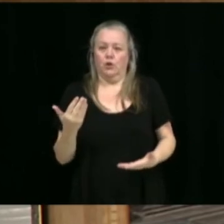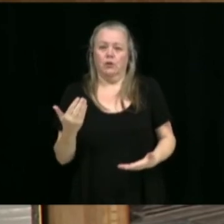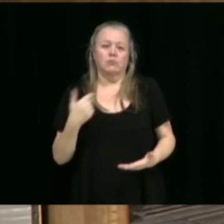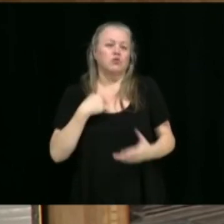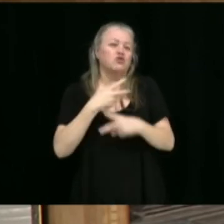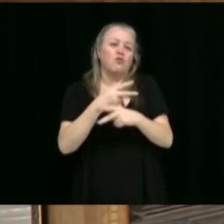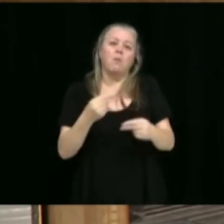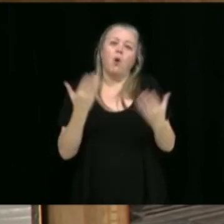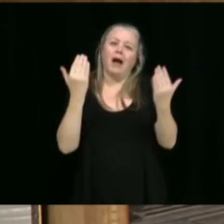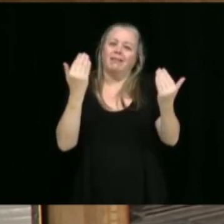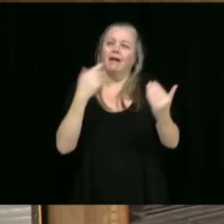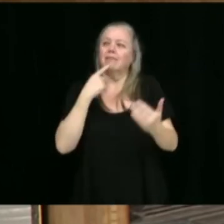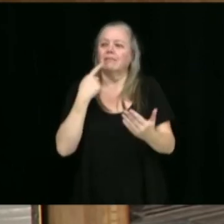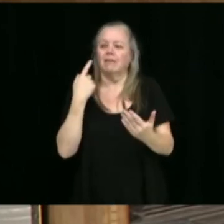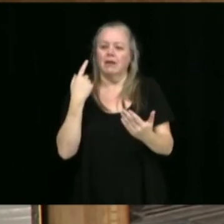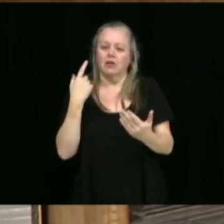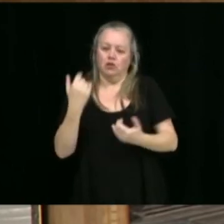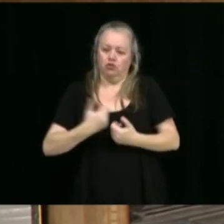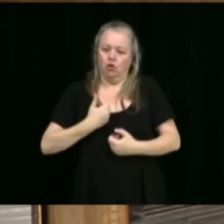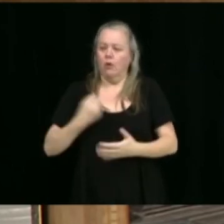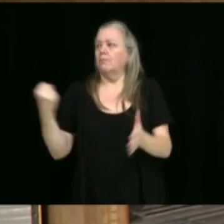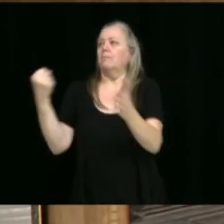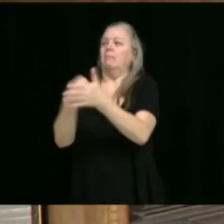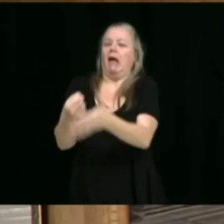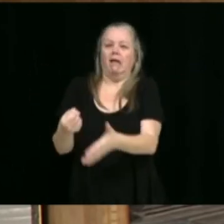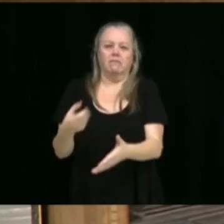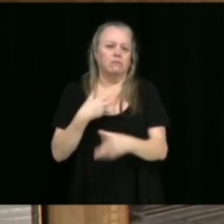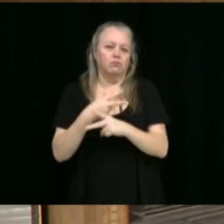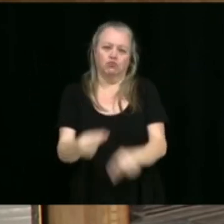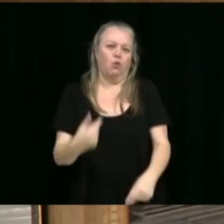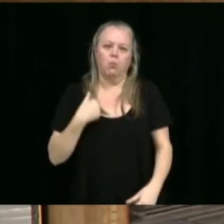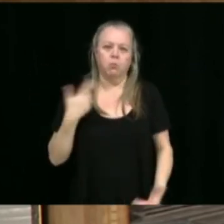je veux pas attendre qu'il y ait un jeune qui se fasse frapper. Puis,